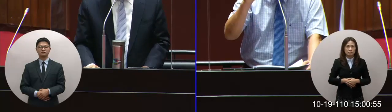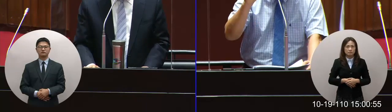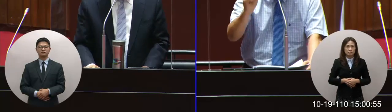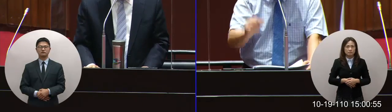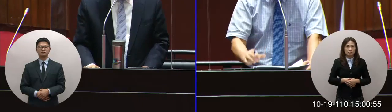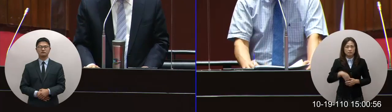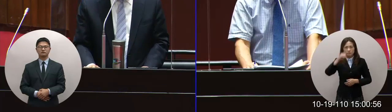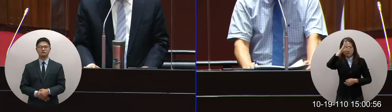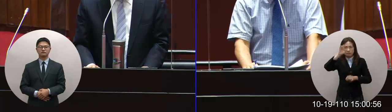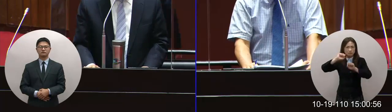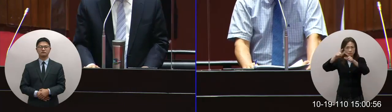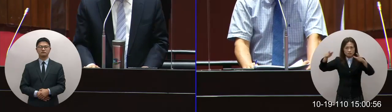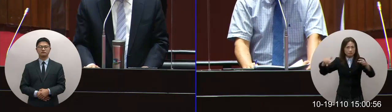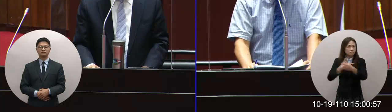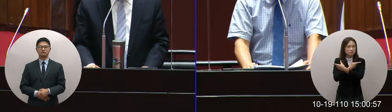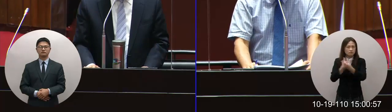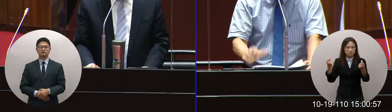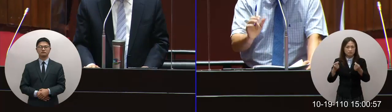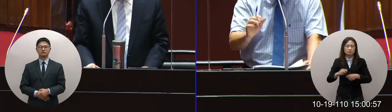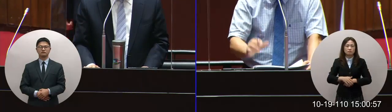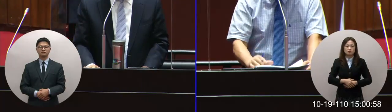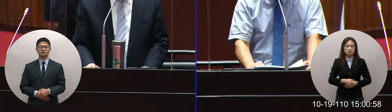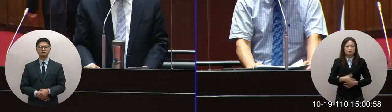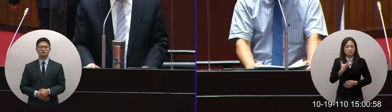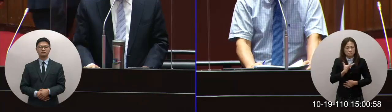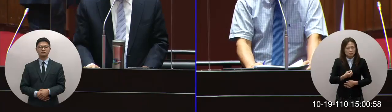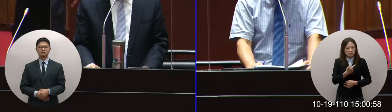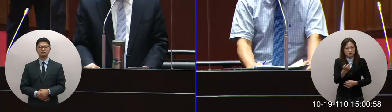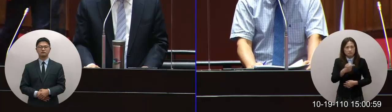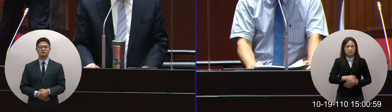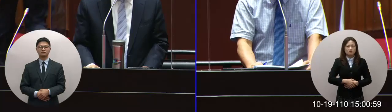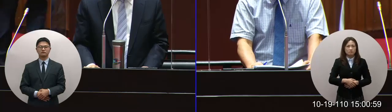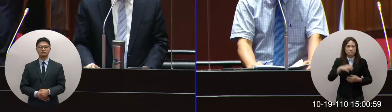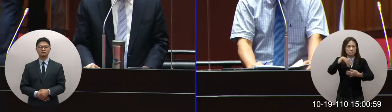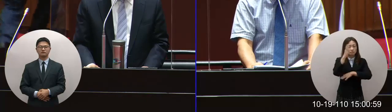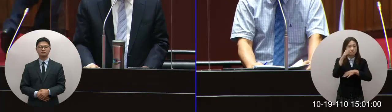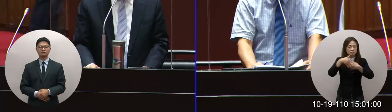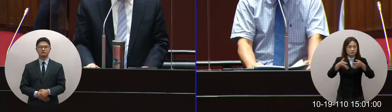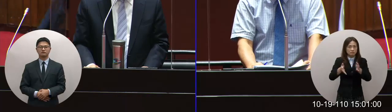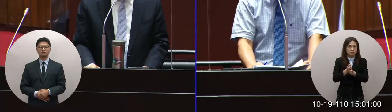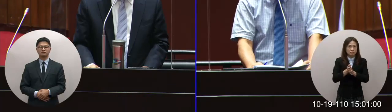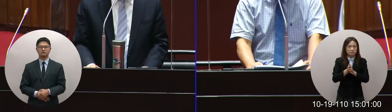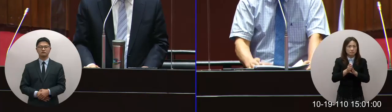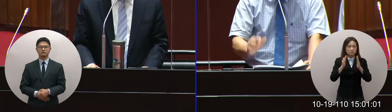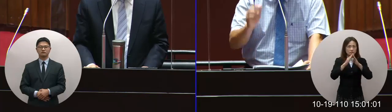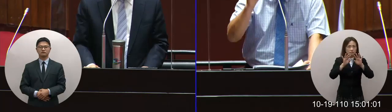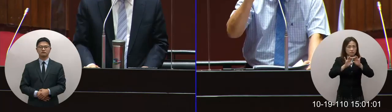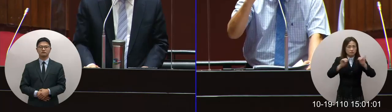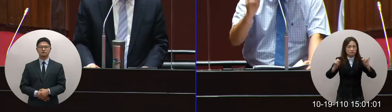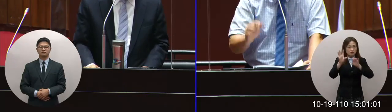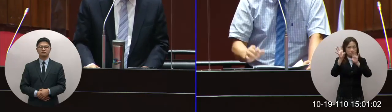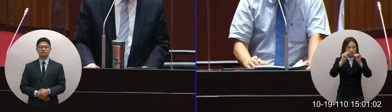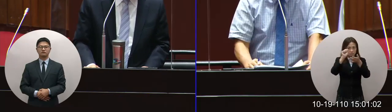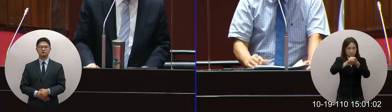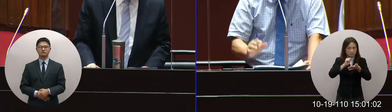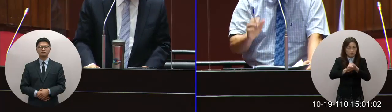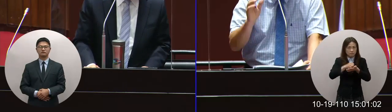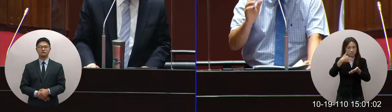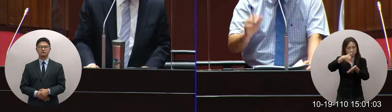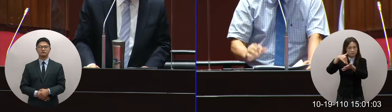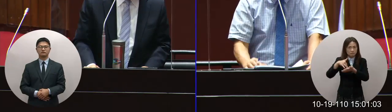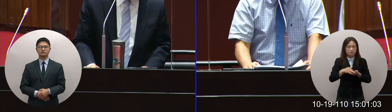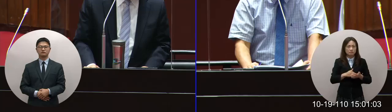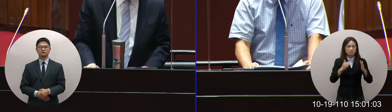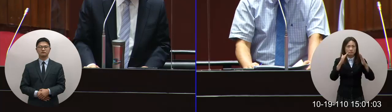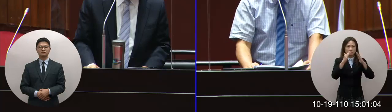党派天地同悲。那根据内政部不动产资讯平台的统计、哦、我们的屋龄啊